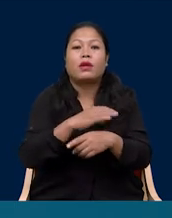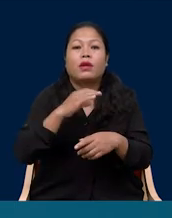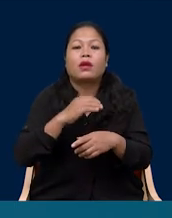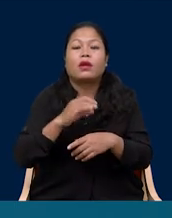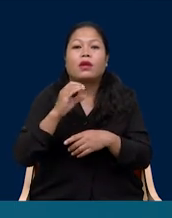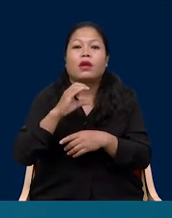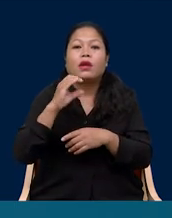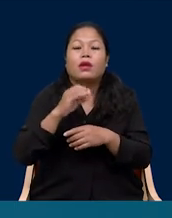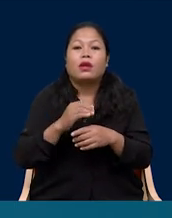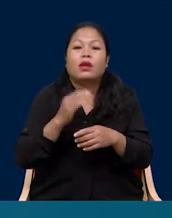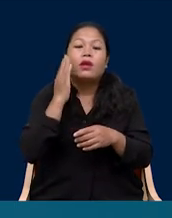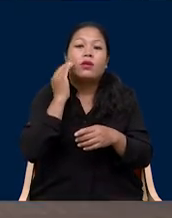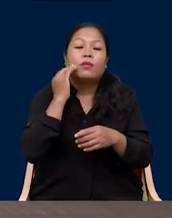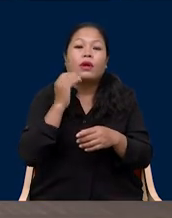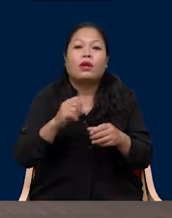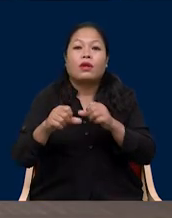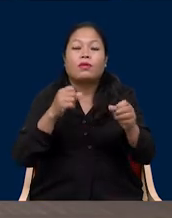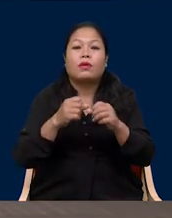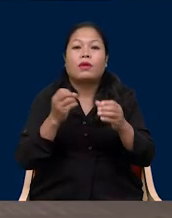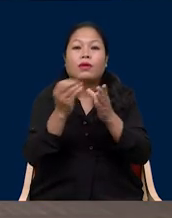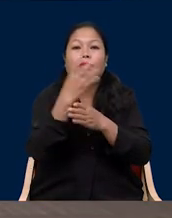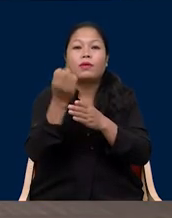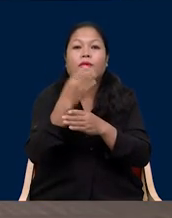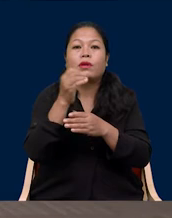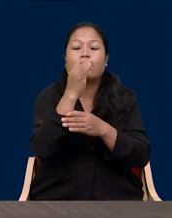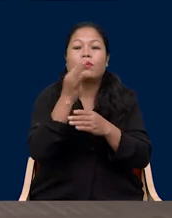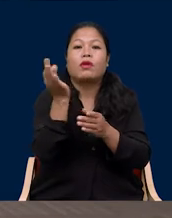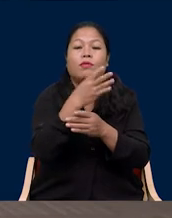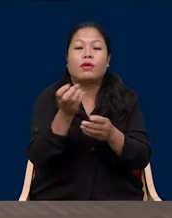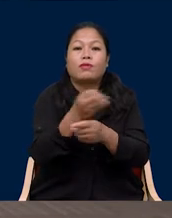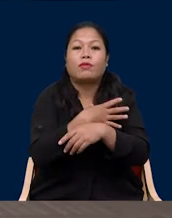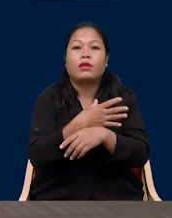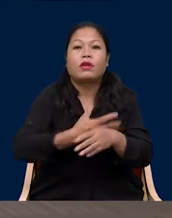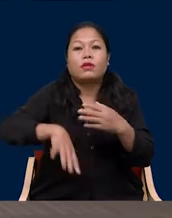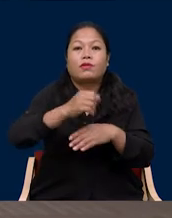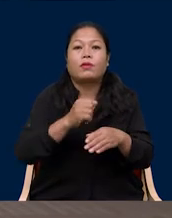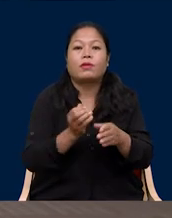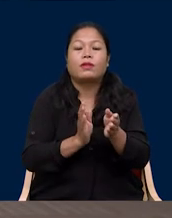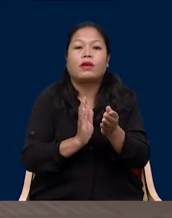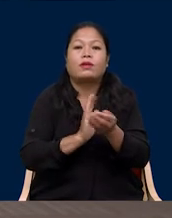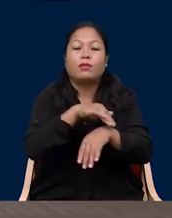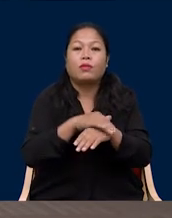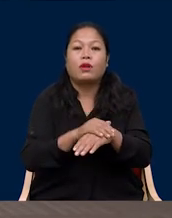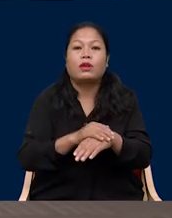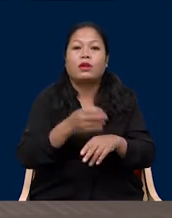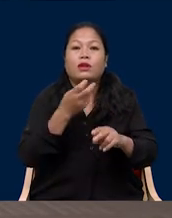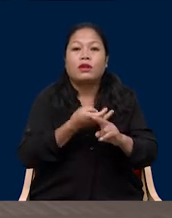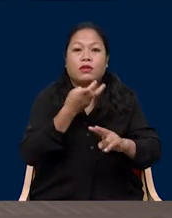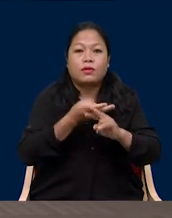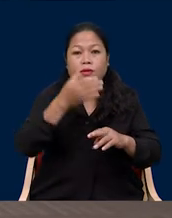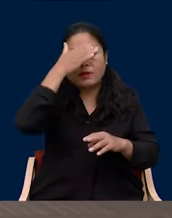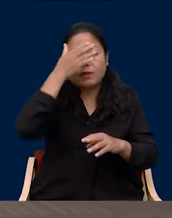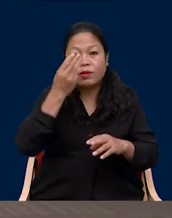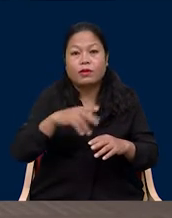सल्लाहकार युगान मानन्दरज्यू पनि हुनुहुन्छ। महिलाहरू प्राकृतिक विपत्ति र जलवायु परिवर्तनको असरबाट सबैभन्दा धेरै